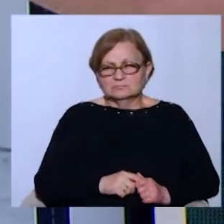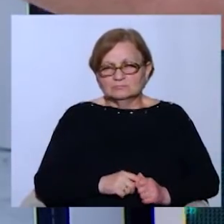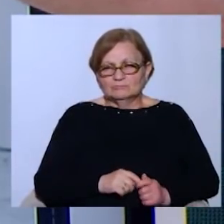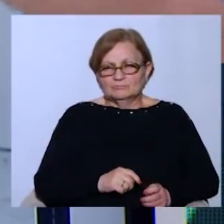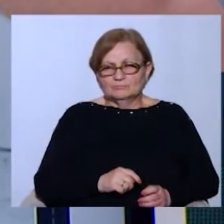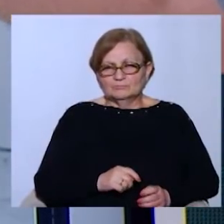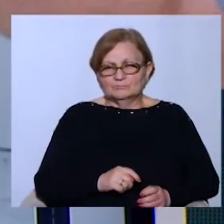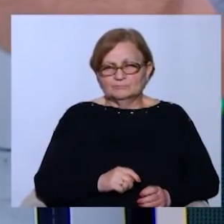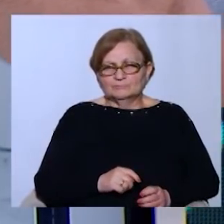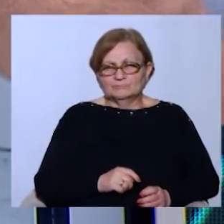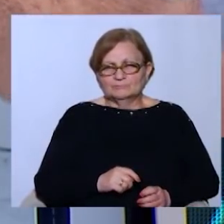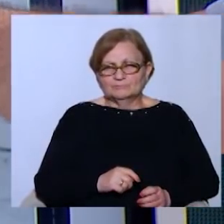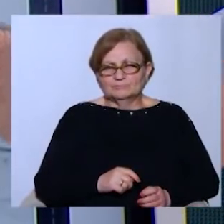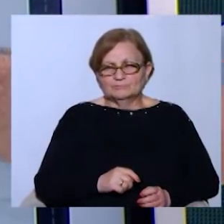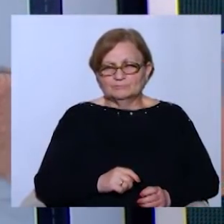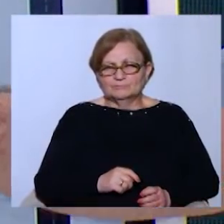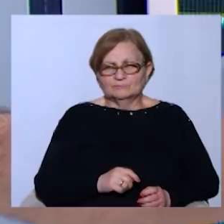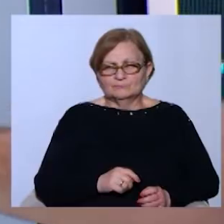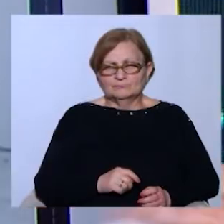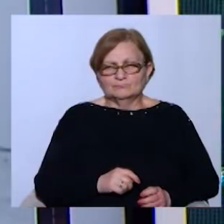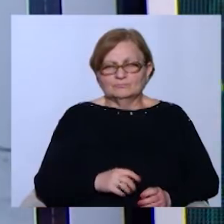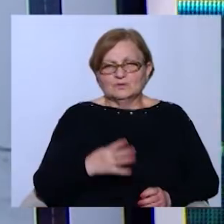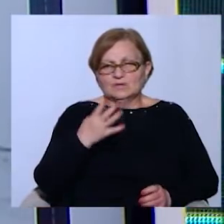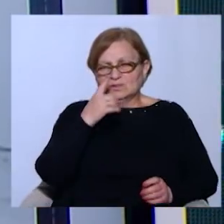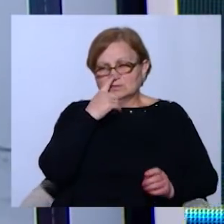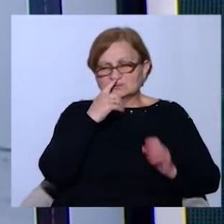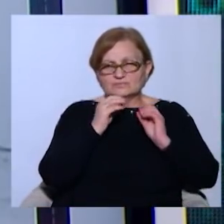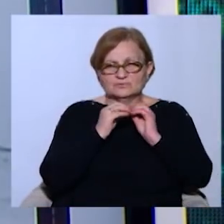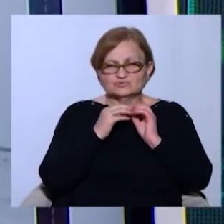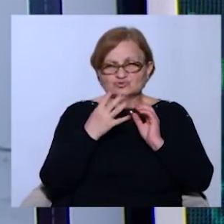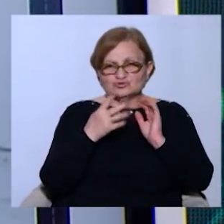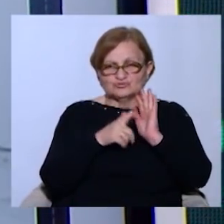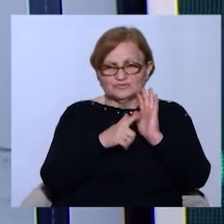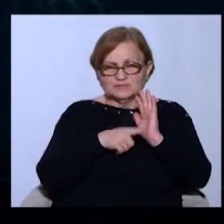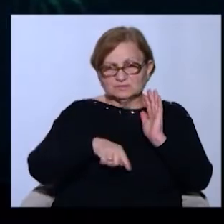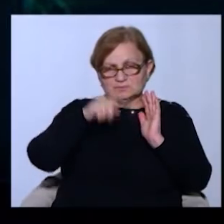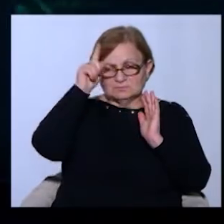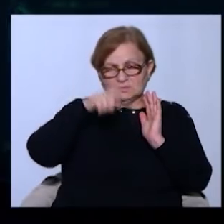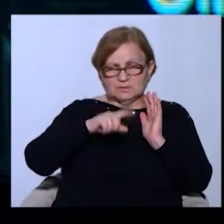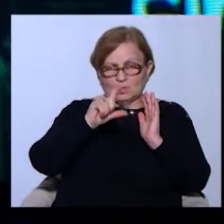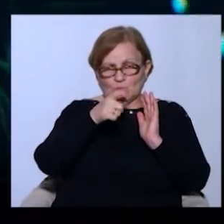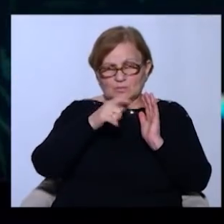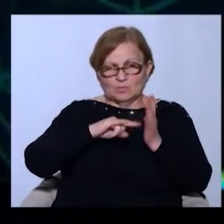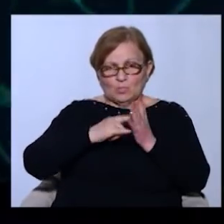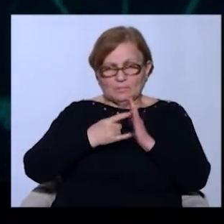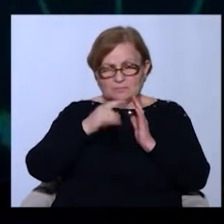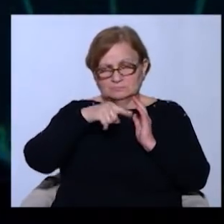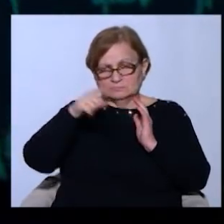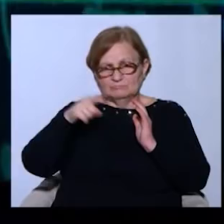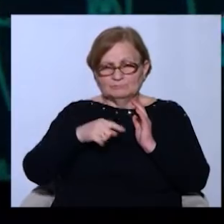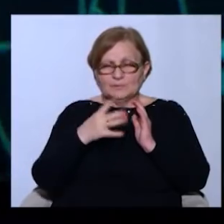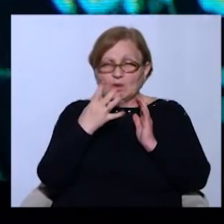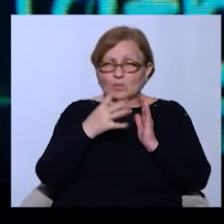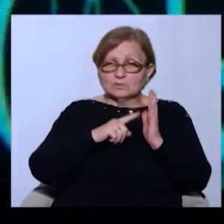და 1 2 3 4 5 6 7 ცალი ისევ სიმაღლეზე. რა გამოვიდა? ესე იგი 4